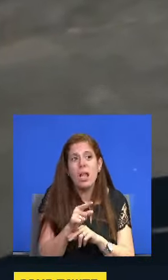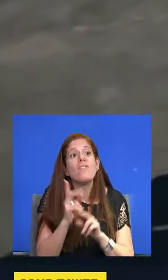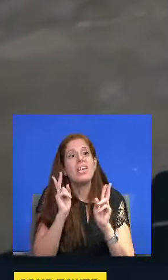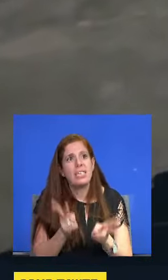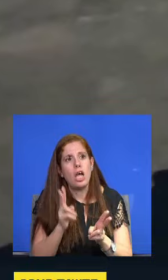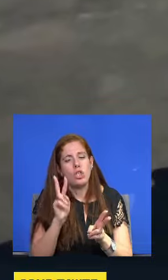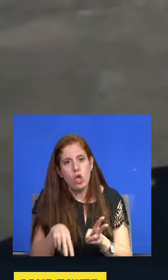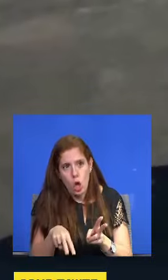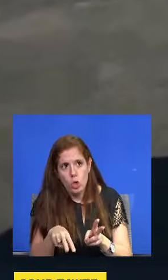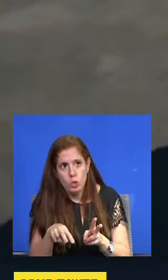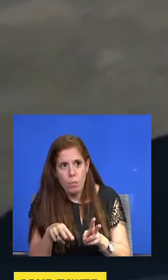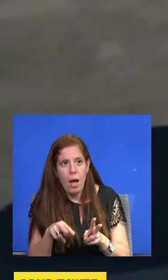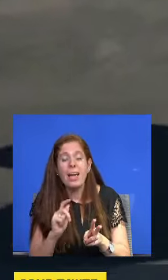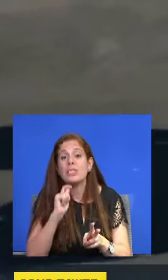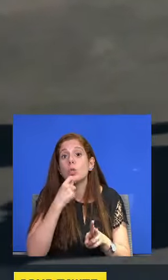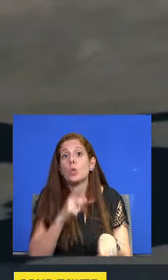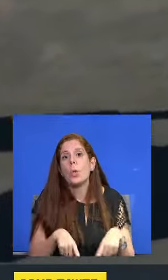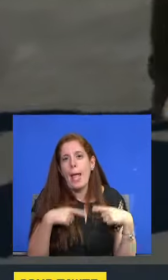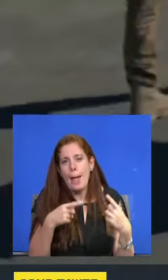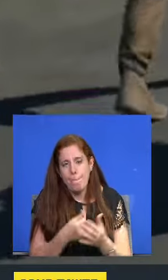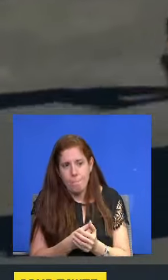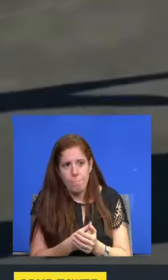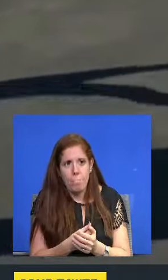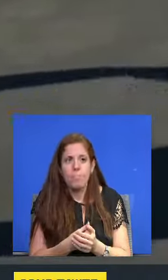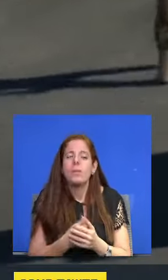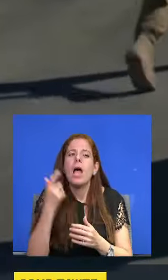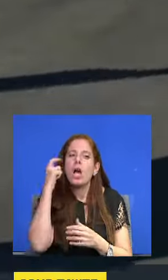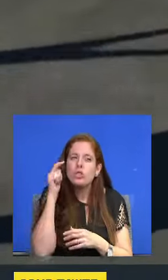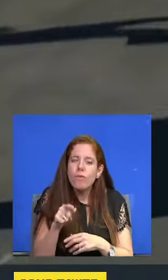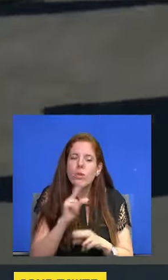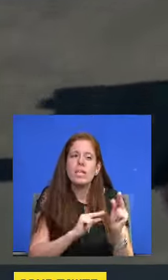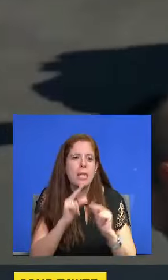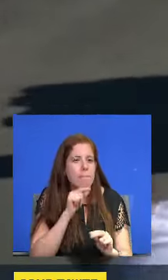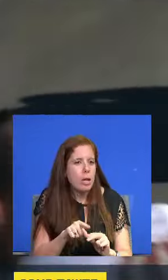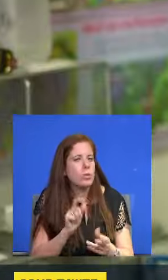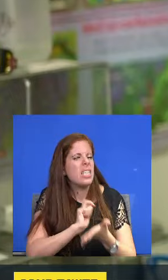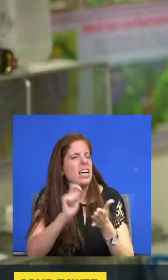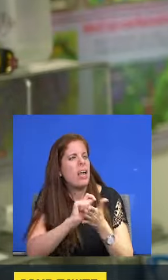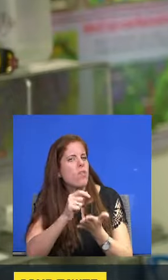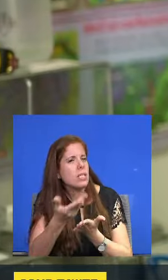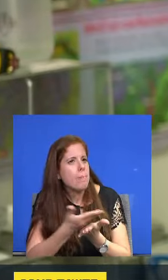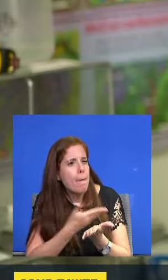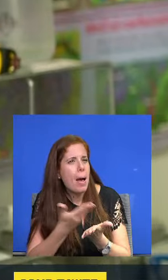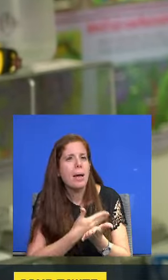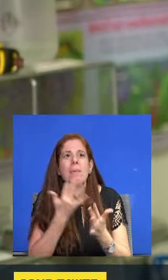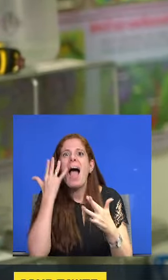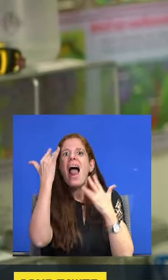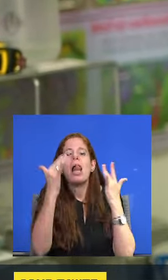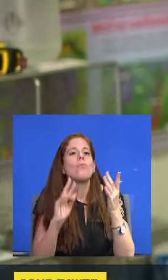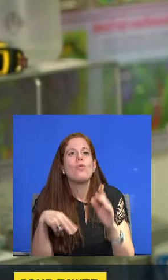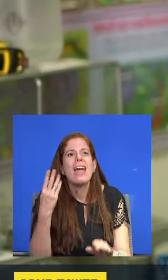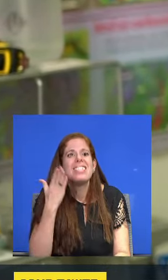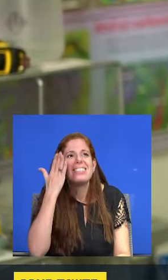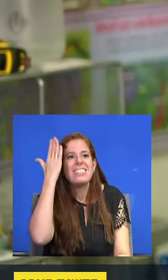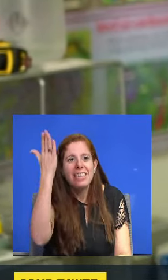לא מגזימים את סודות החיים. We've thought about it, we've talked about it, we've written papers about it, we've dreamt about what it's going to be, and